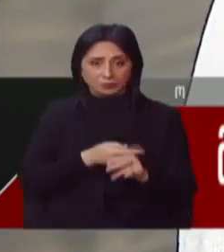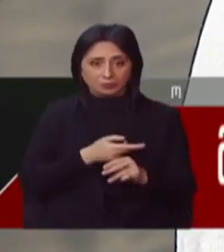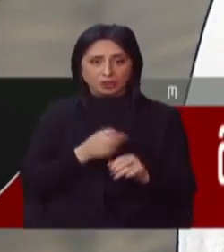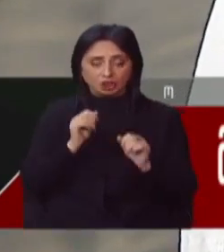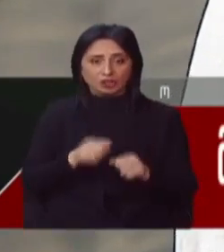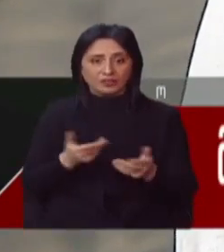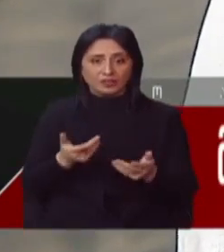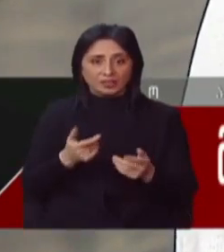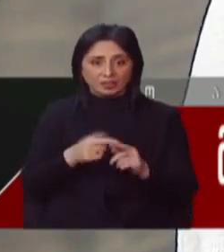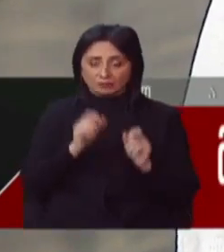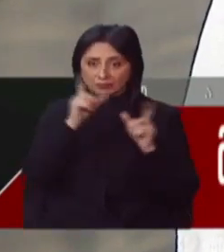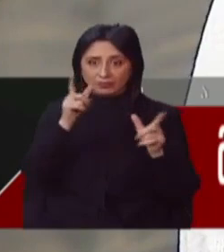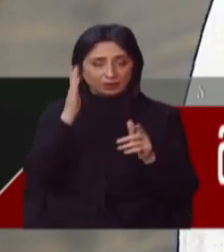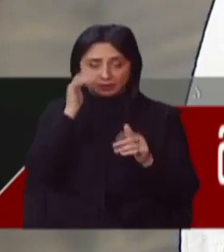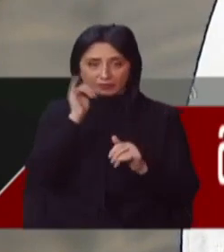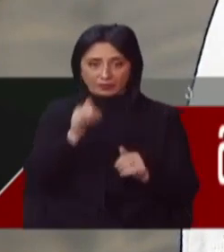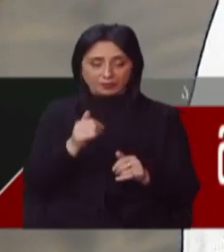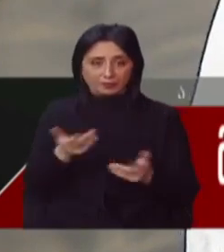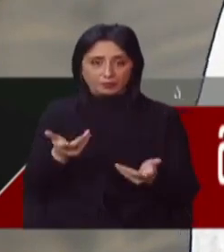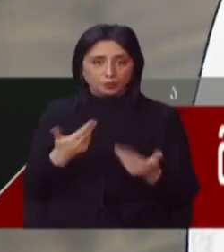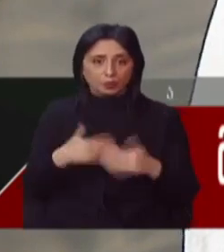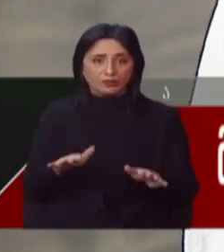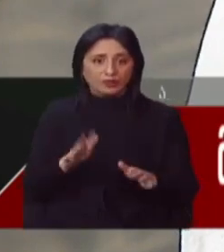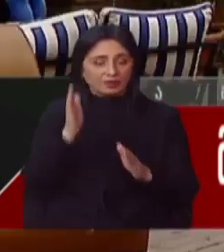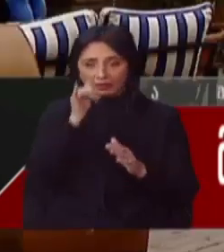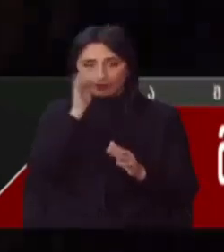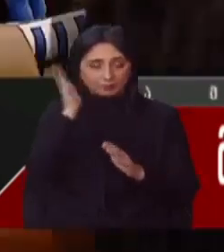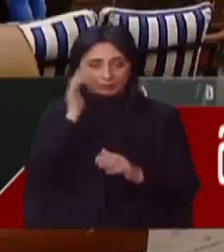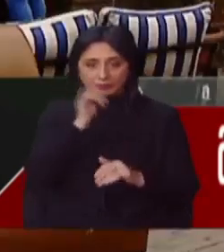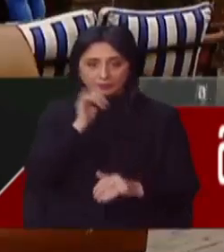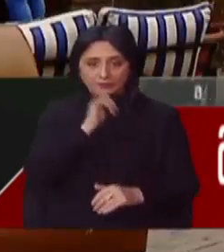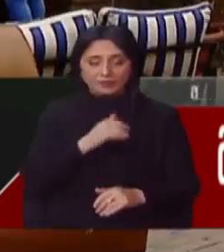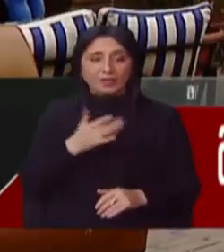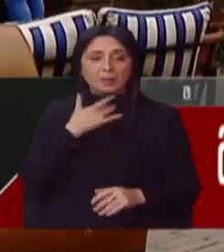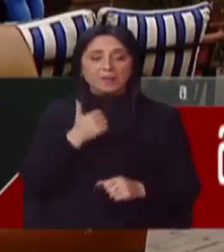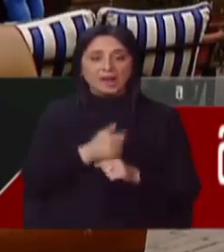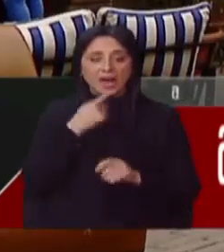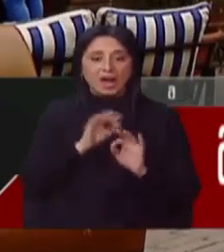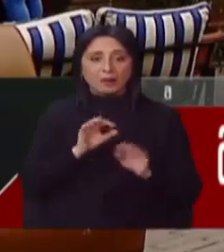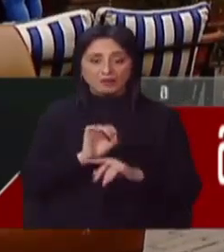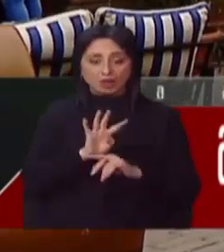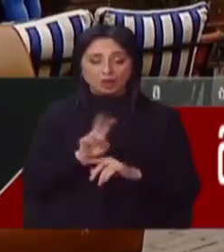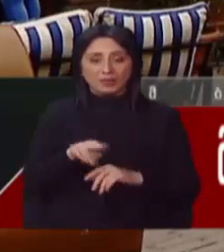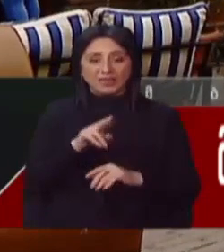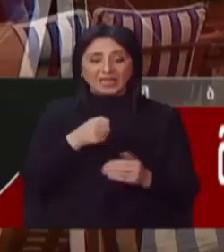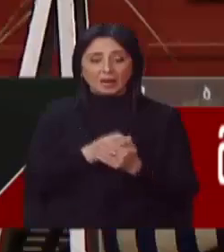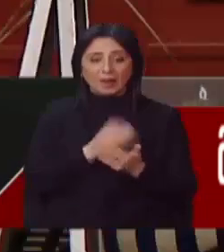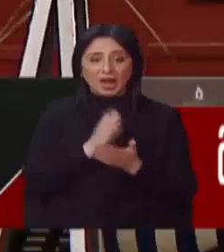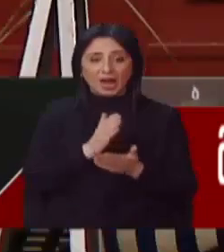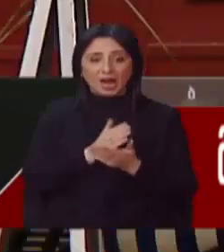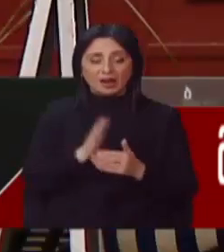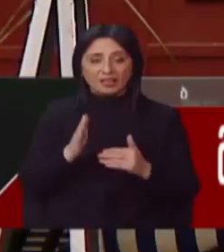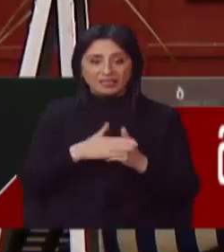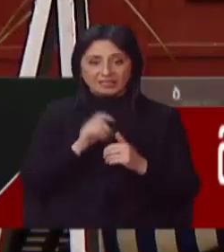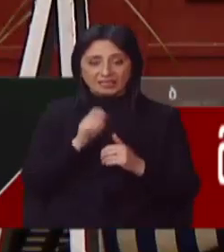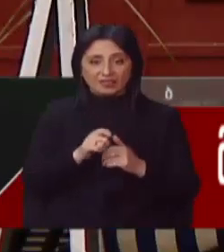შეგვიძლია გამოგვეყვიძოს ძილისგან და ამასობაში უკვე ვეღარ ვიძინებთ. როგორც მერიაში ამბობენ, 14 დეკემბრამდე არსებული